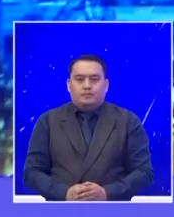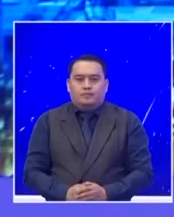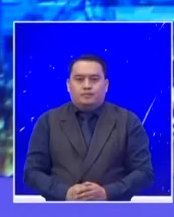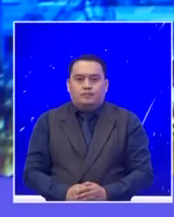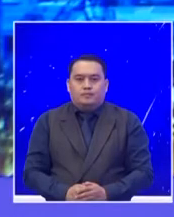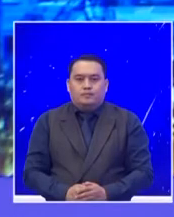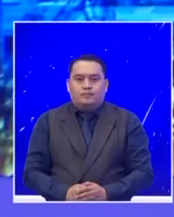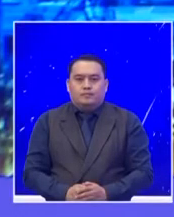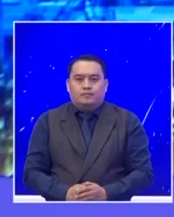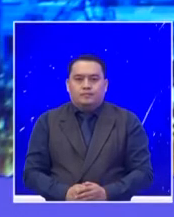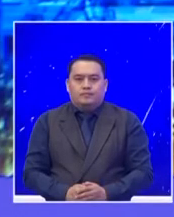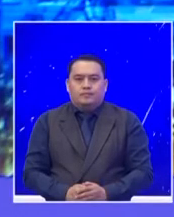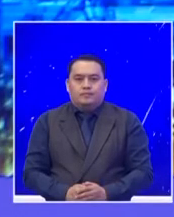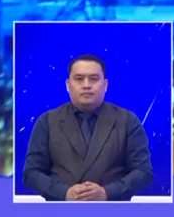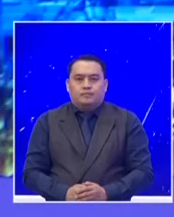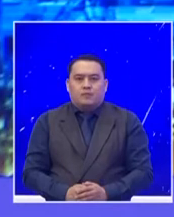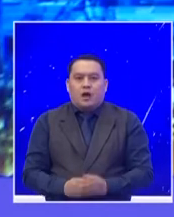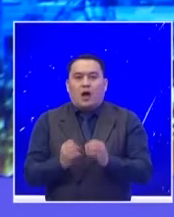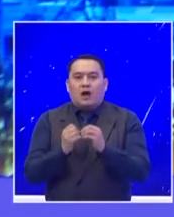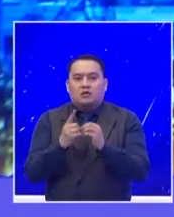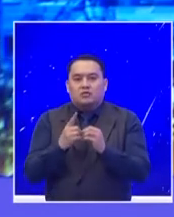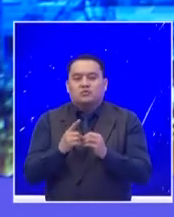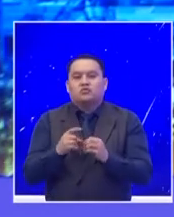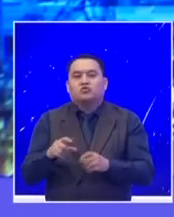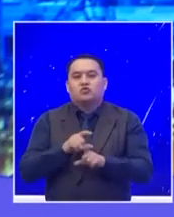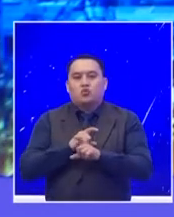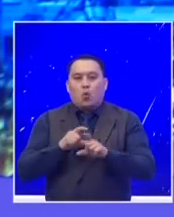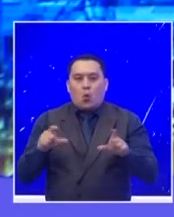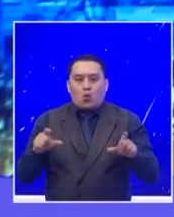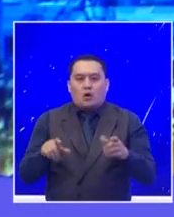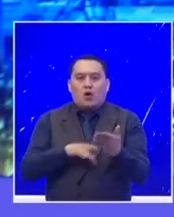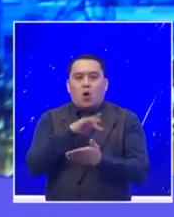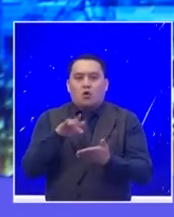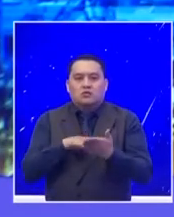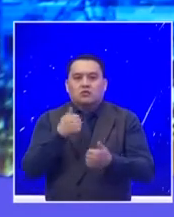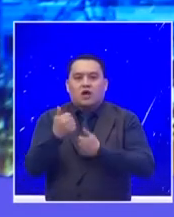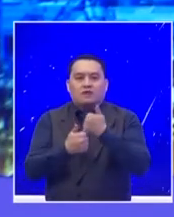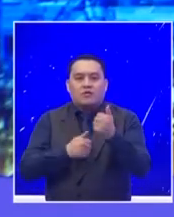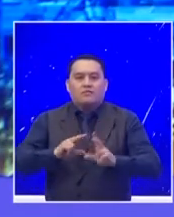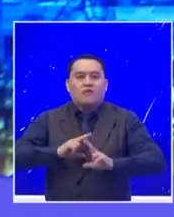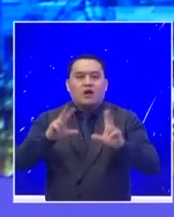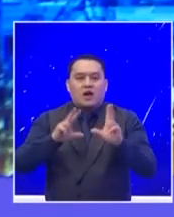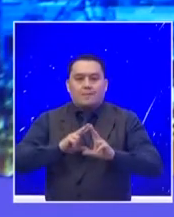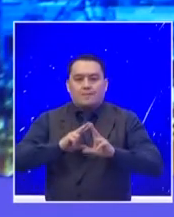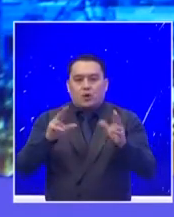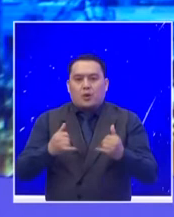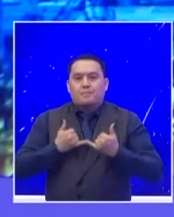Коллега, физрук и наставник. В 11-й школе микрорайона Коктал прошли городские соревнования по волейболу.